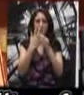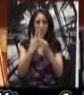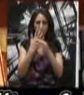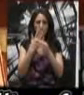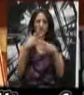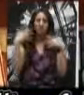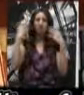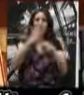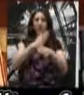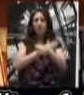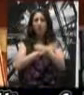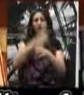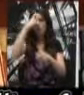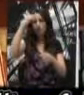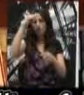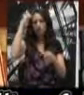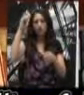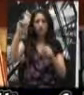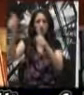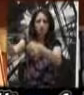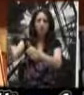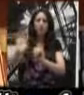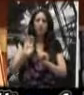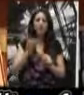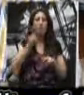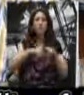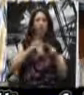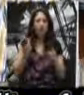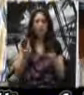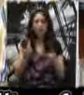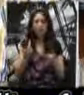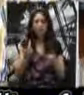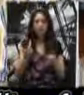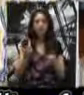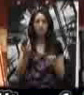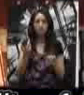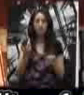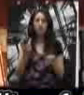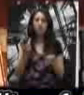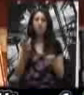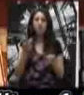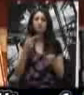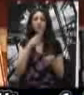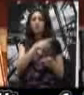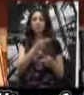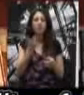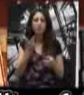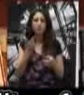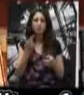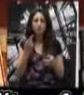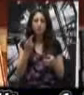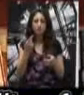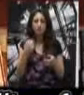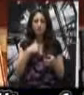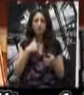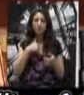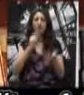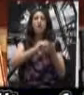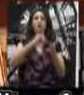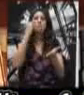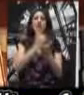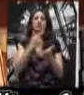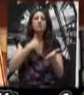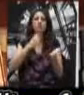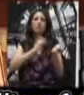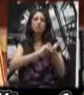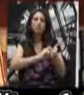انا تعب يعني وتركها في المستشفى، وولادي تعبوا الاخرين. وبعدين؟ وبعدين اشتكونينا بقى وجابونا. طب وانت مالك؟ ما انا كنت انا